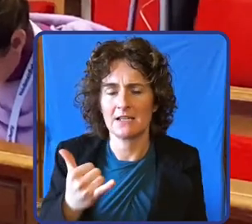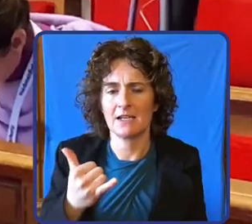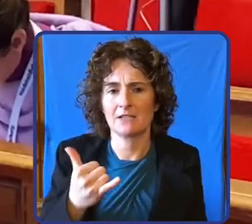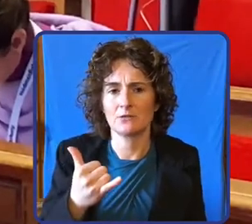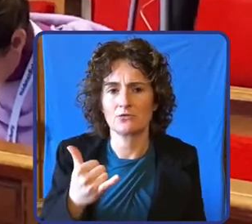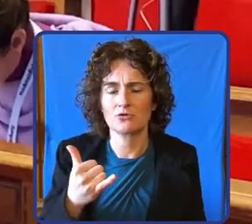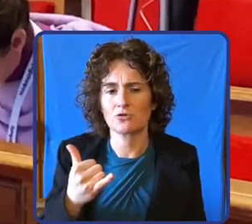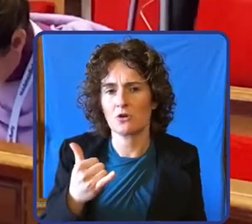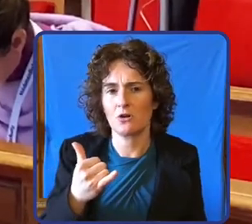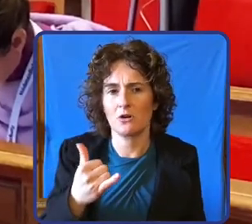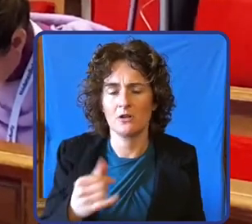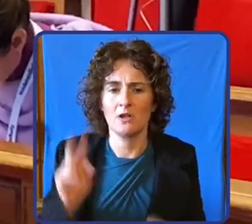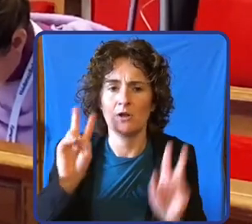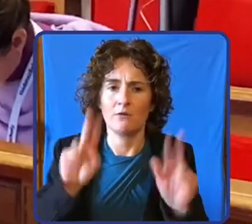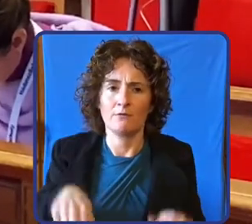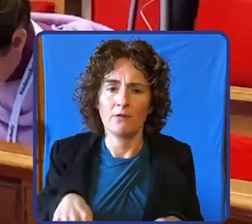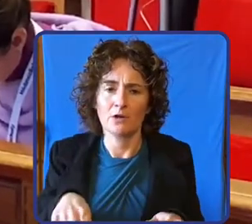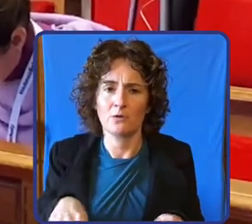jó folyamatot